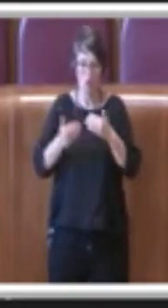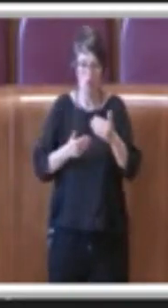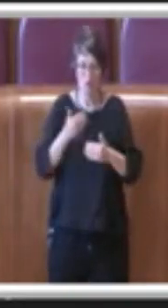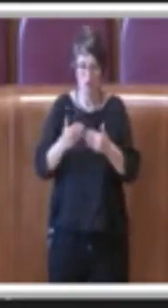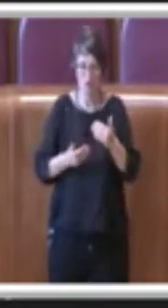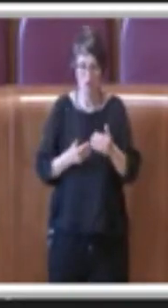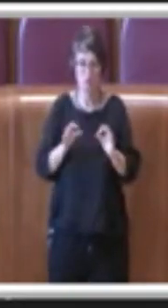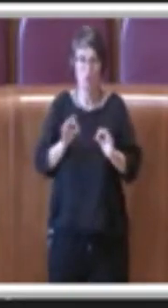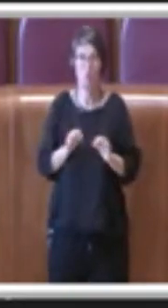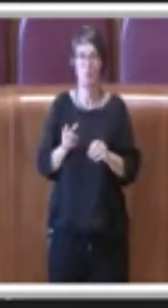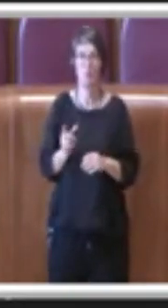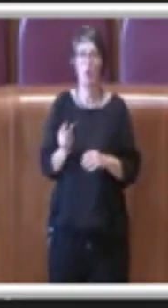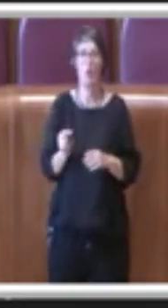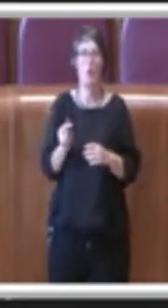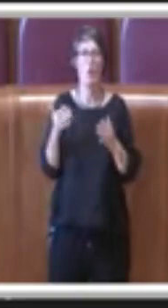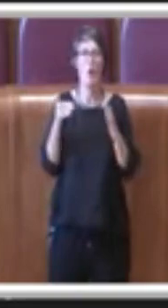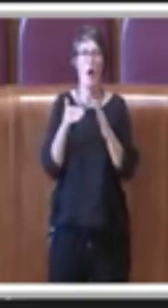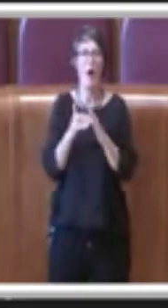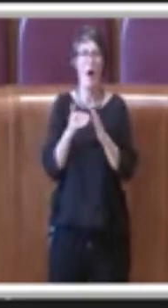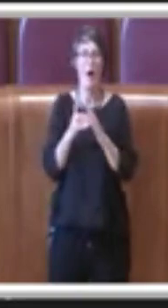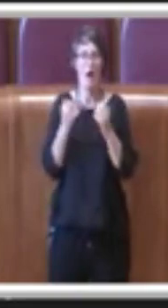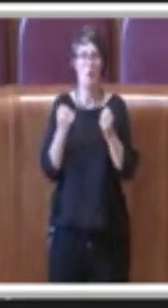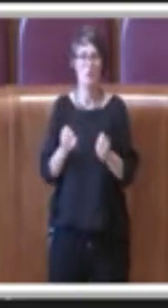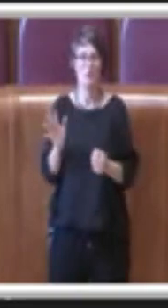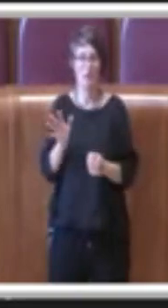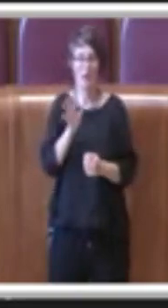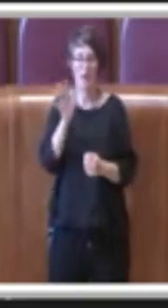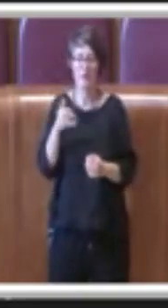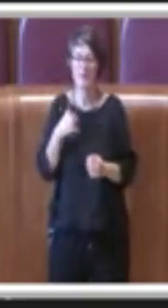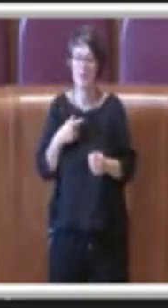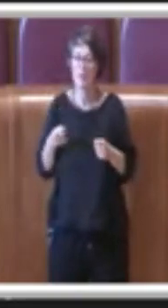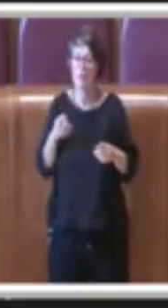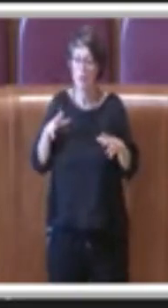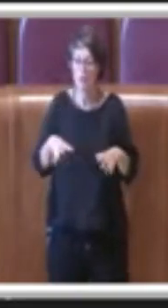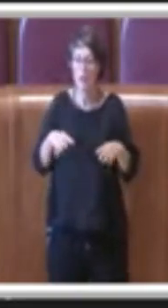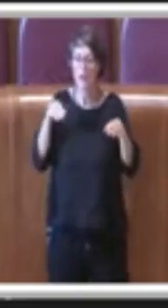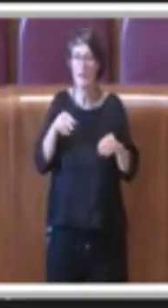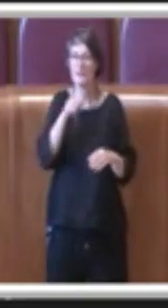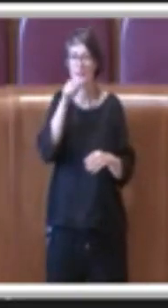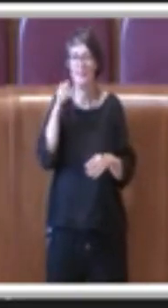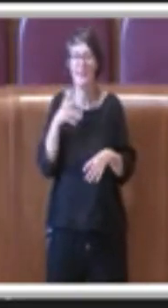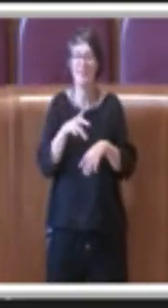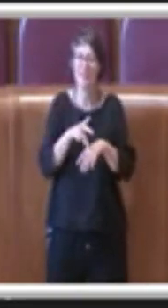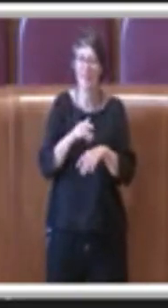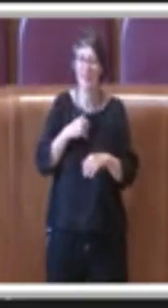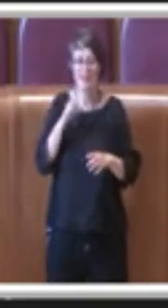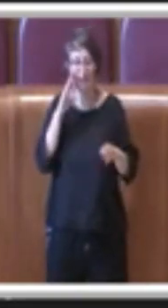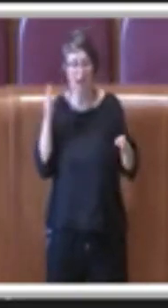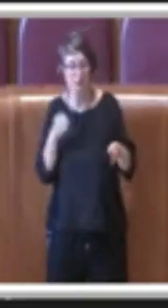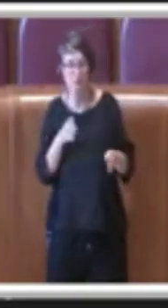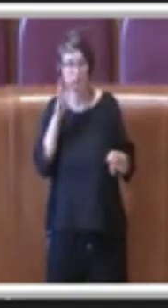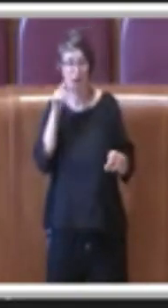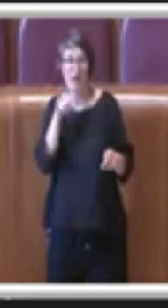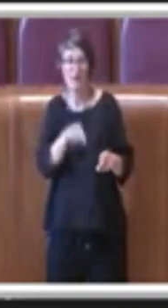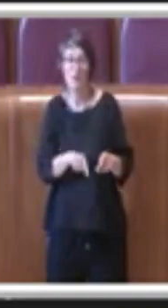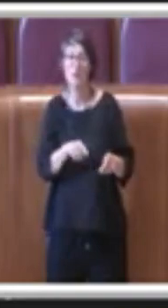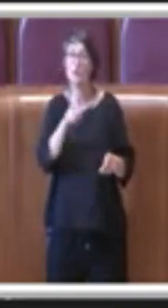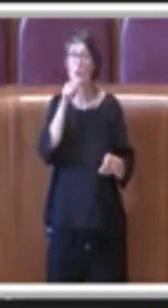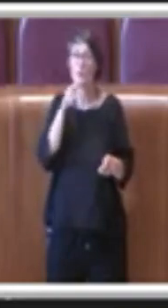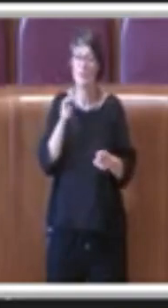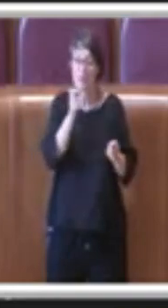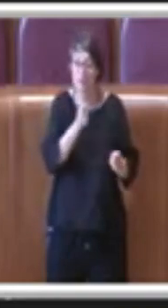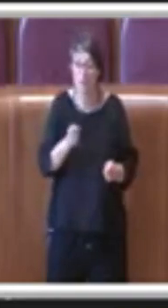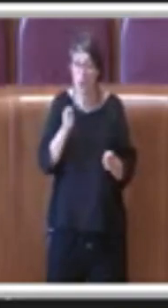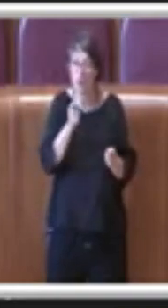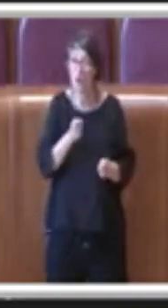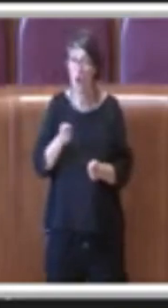sicuramente la più importante, la più difficile, la più delicata, al quale appunto dobbiamo prestare particolare attenzione. Deve essere anche monitorata. E